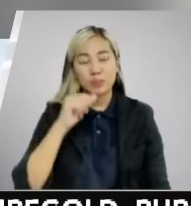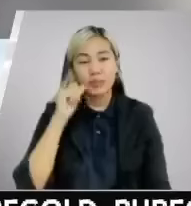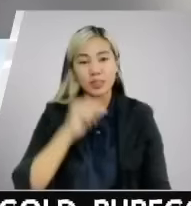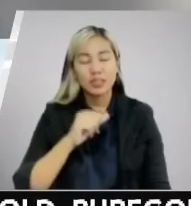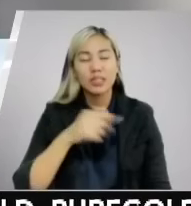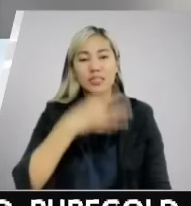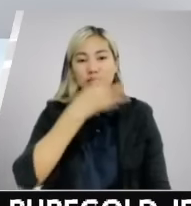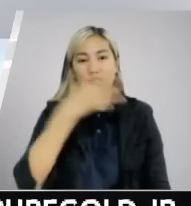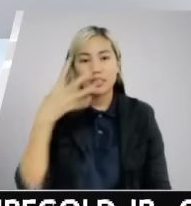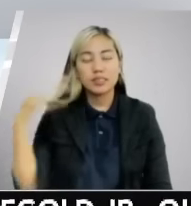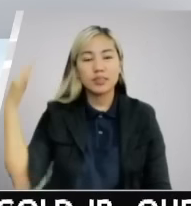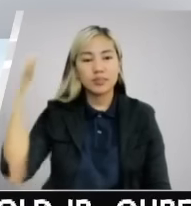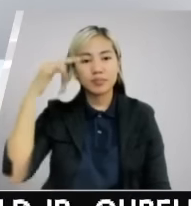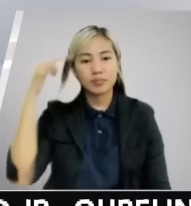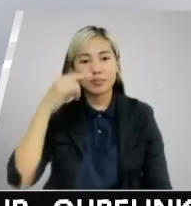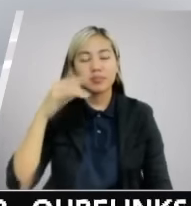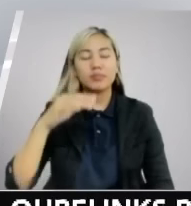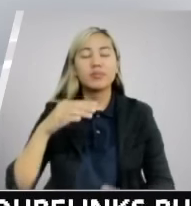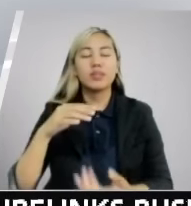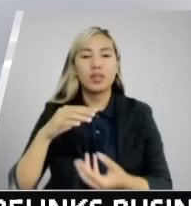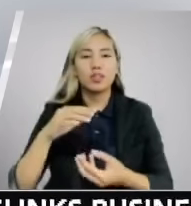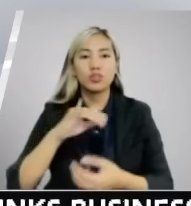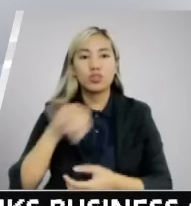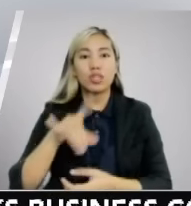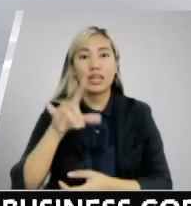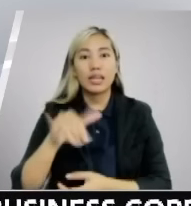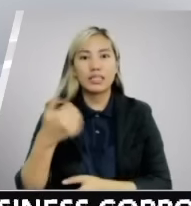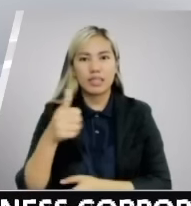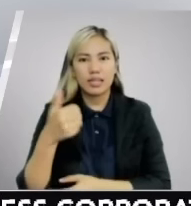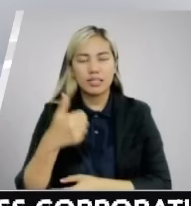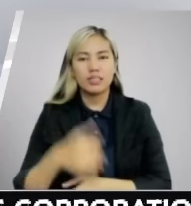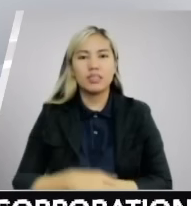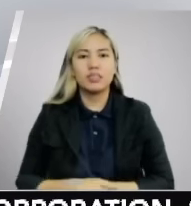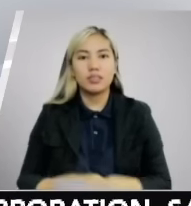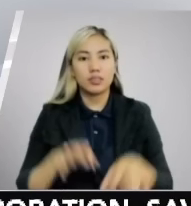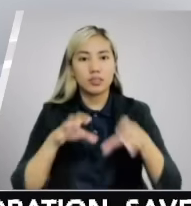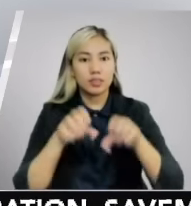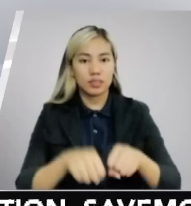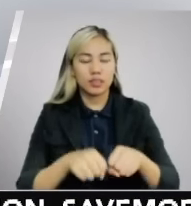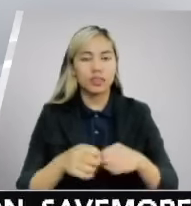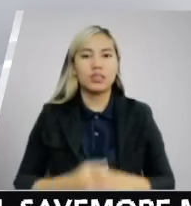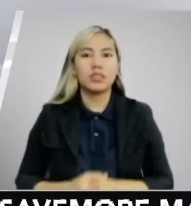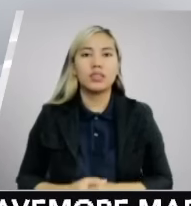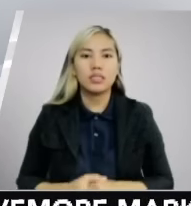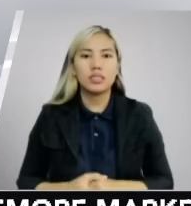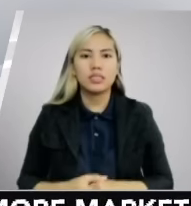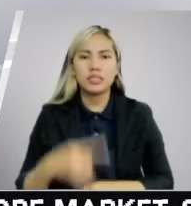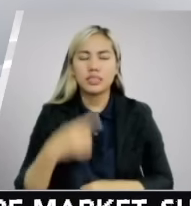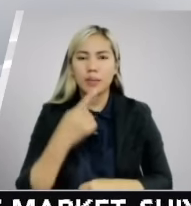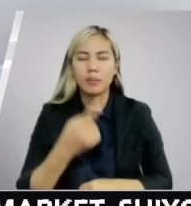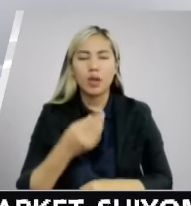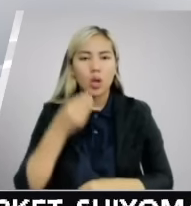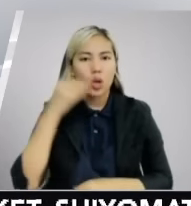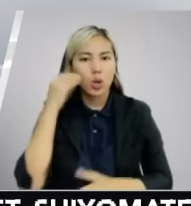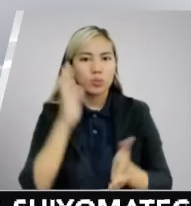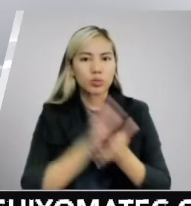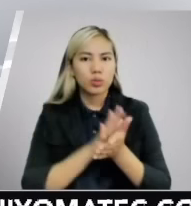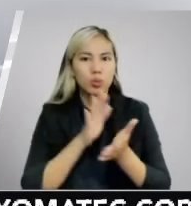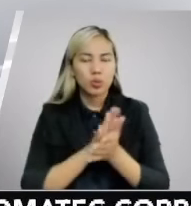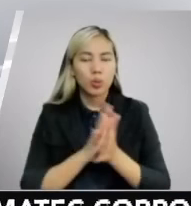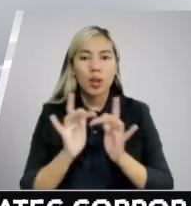noong July 10. Yung isa po doon sa mga na-aresto natin sa Paliparan, claim that she was homeschooled kaya siya